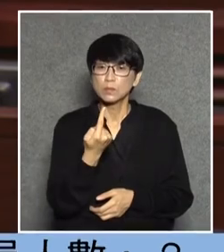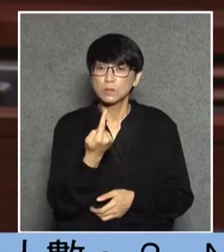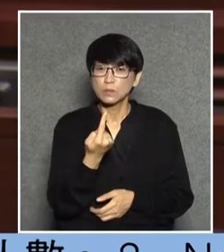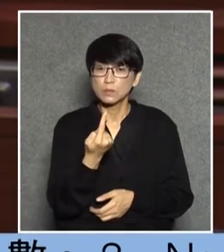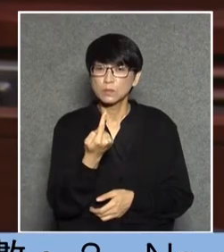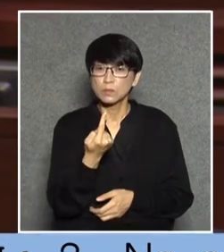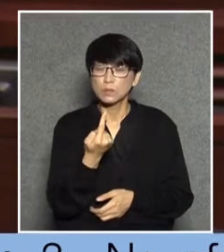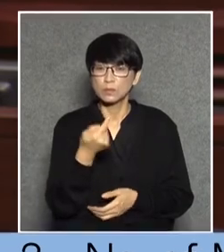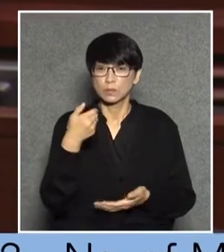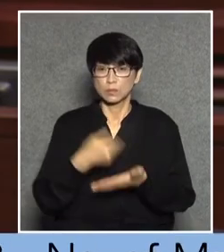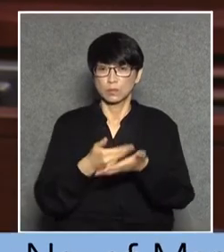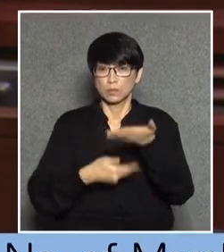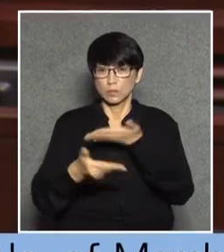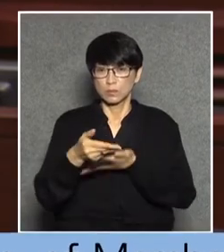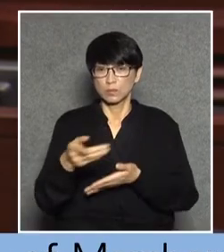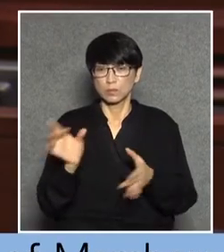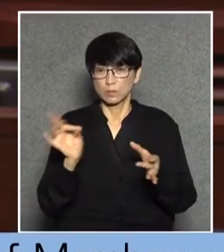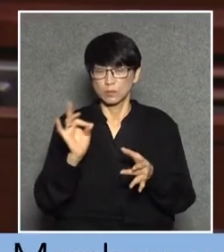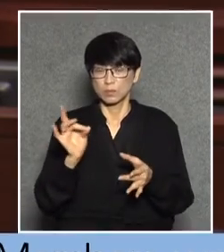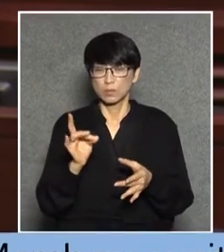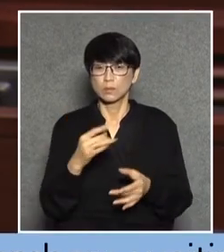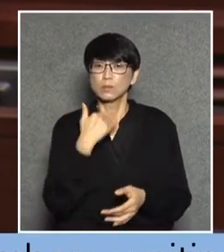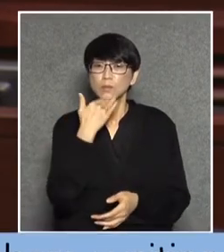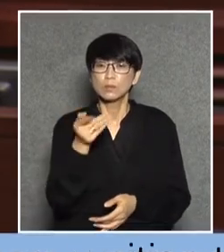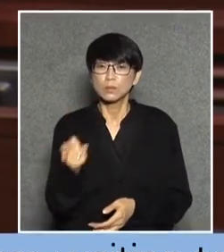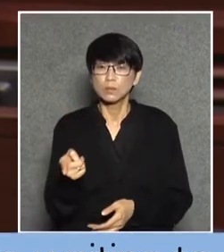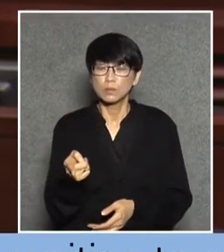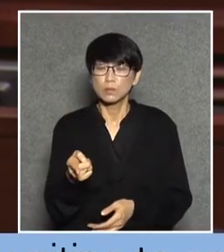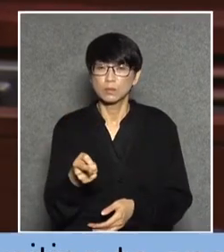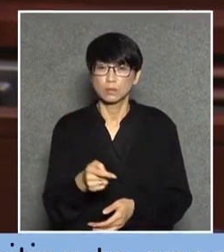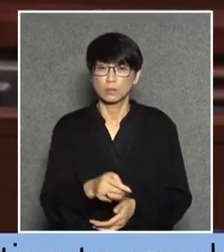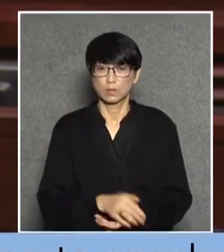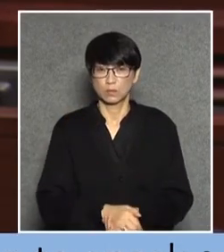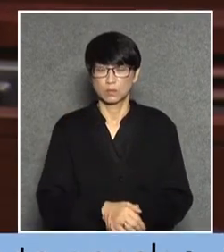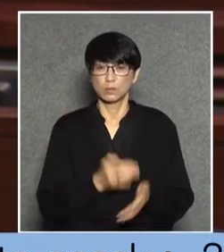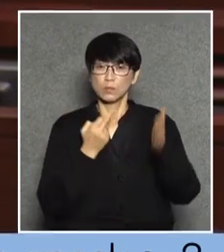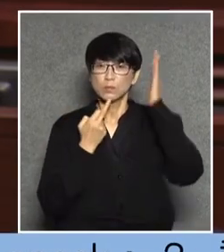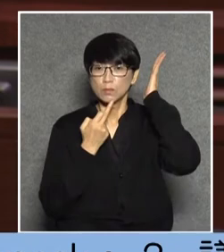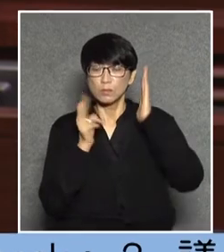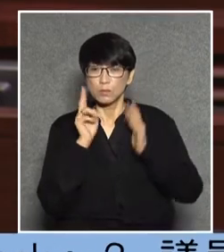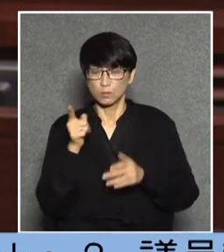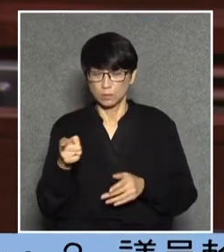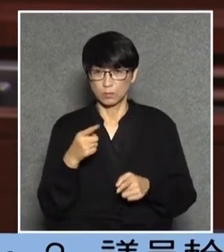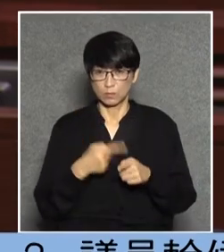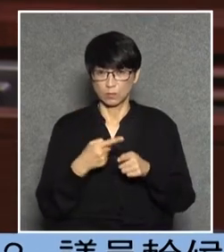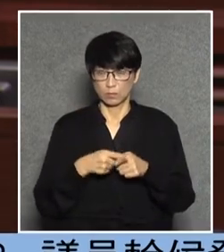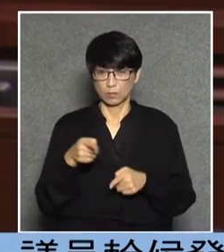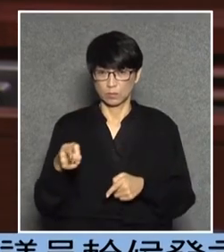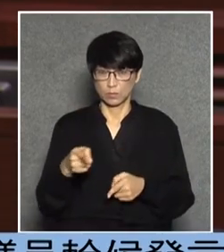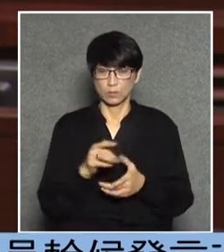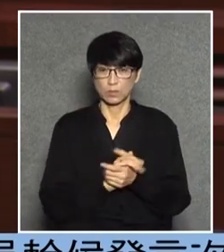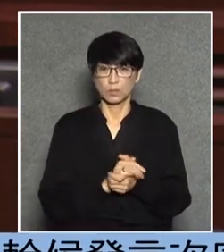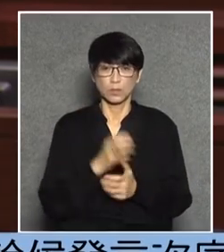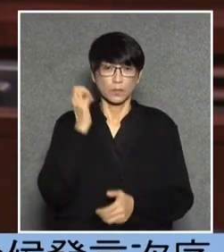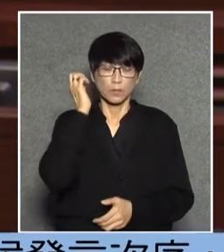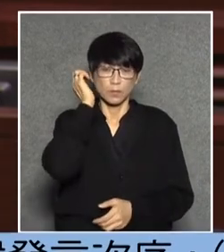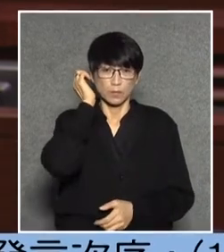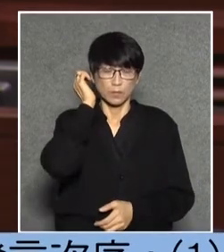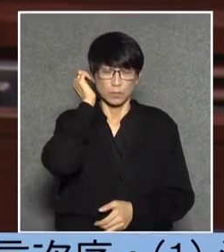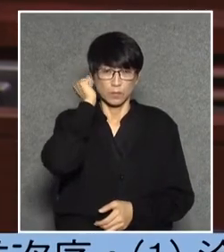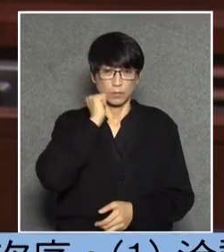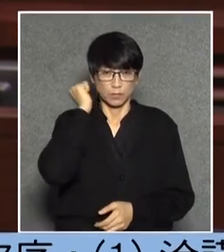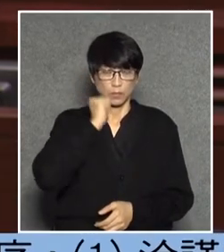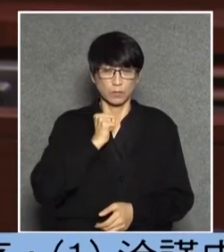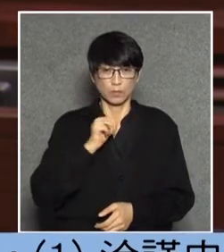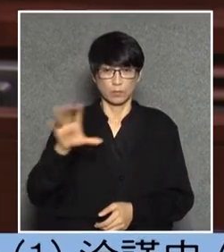賣嘢都要告佢讀阿哥。如果用呢個邏輯，阿婆佢執咗啲